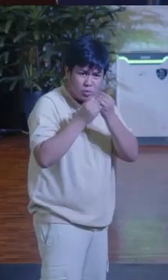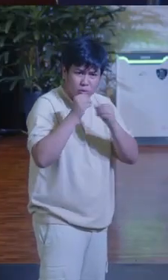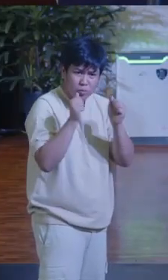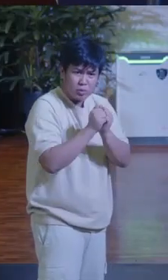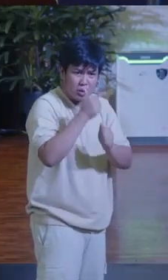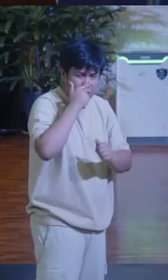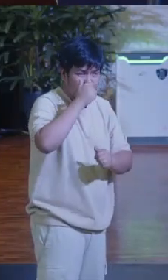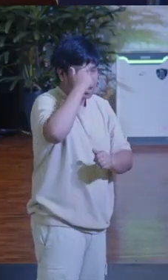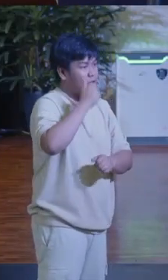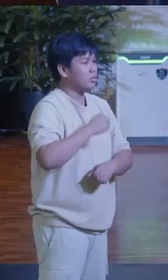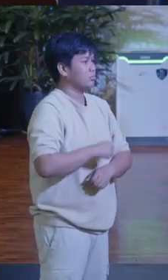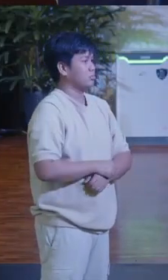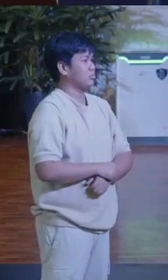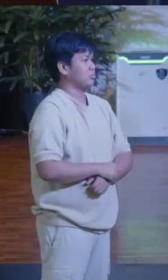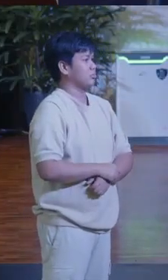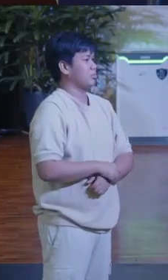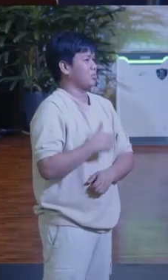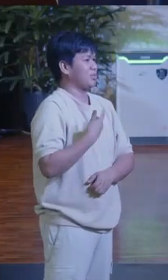Peter,